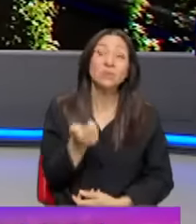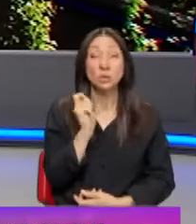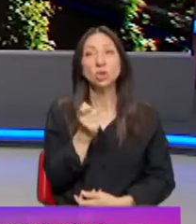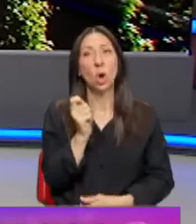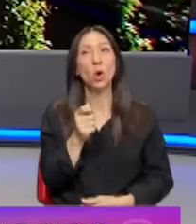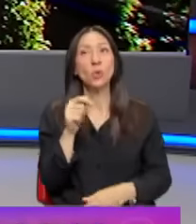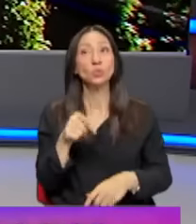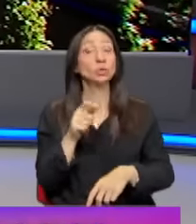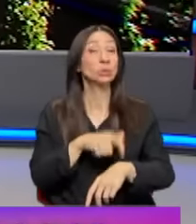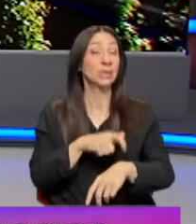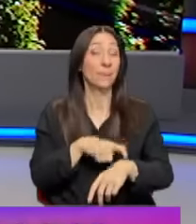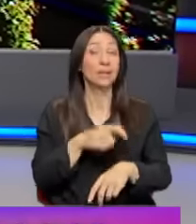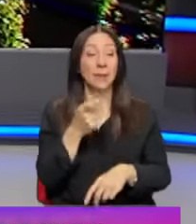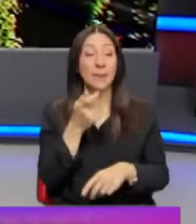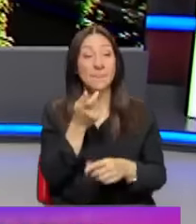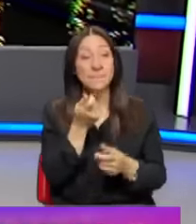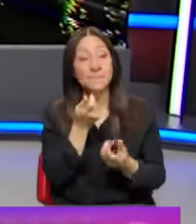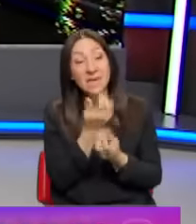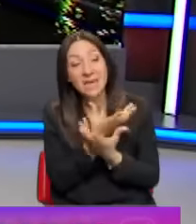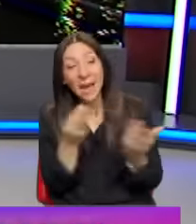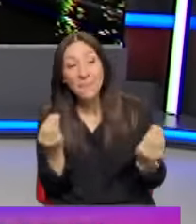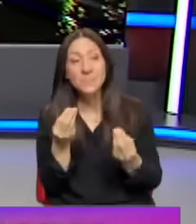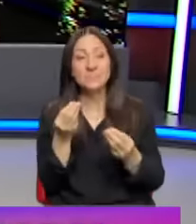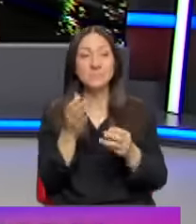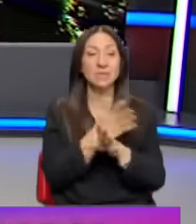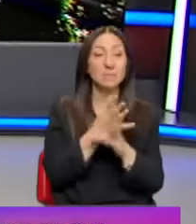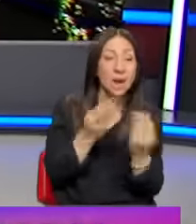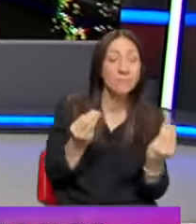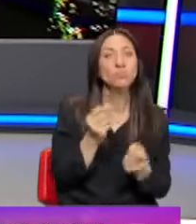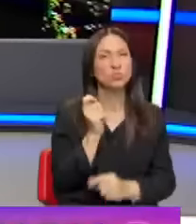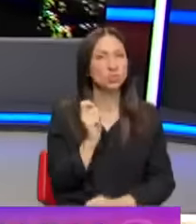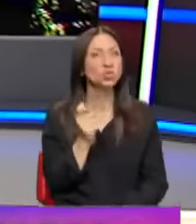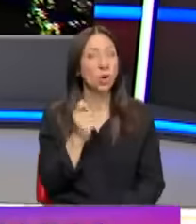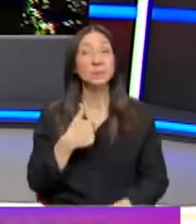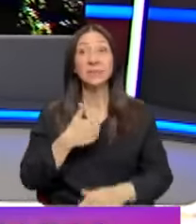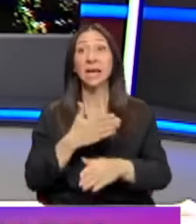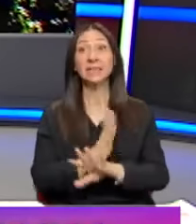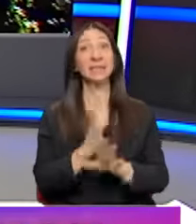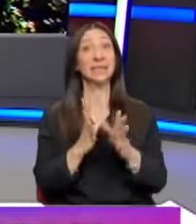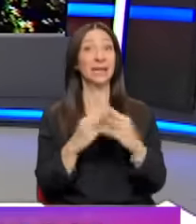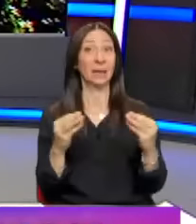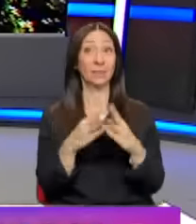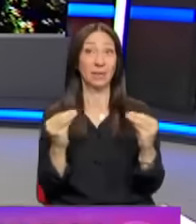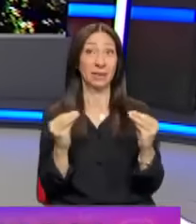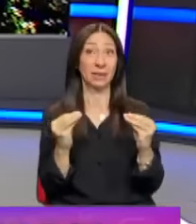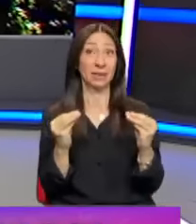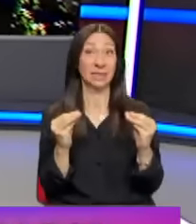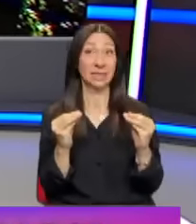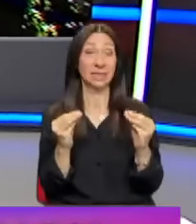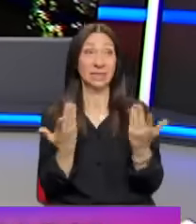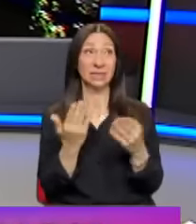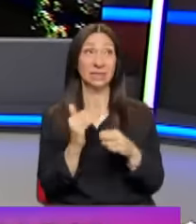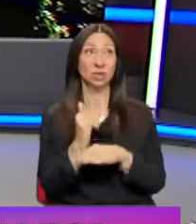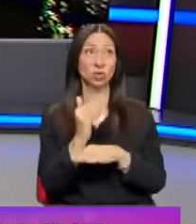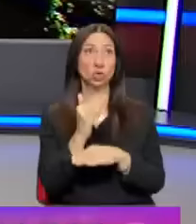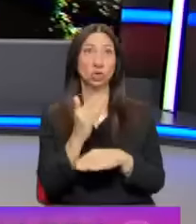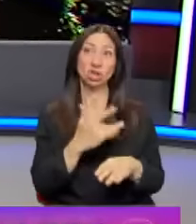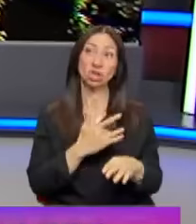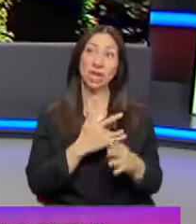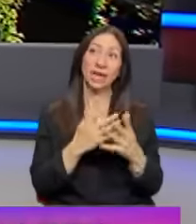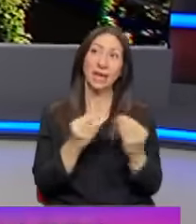Zor bu zamanda maddi kayıp yaşamak oldukça zor. Tabii ki biz asıl kayıpları nasıl yaşıyoruz? Can